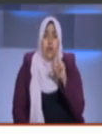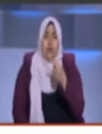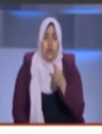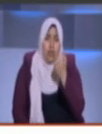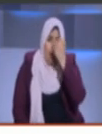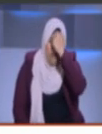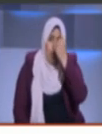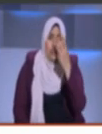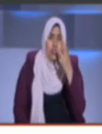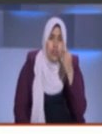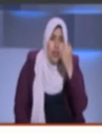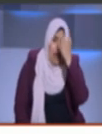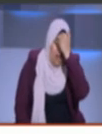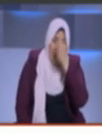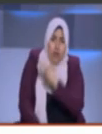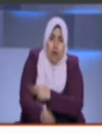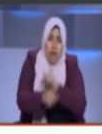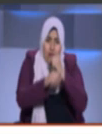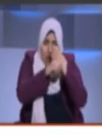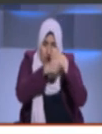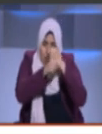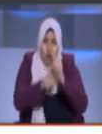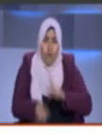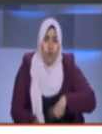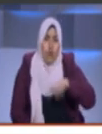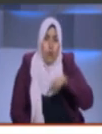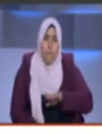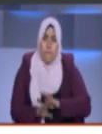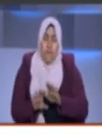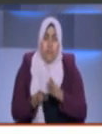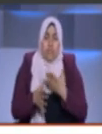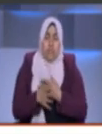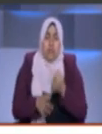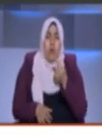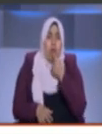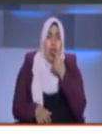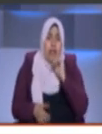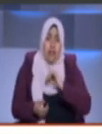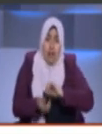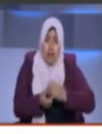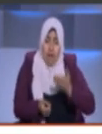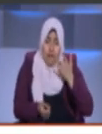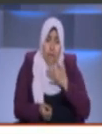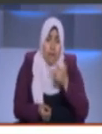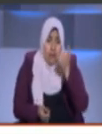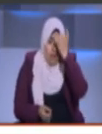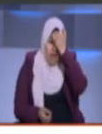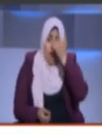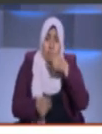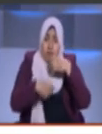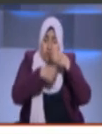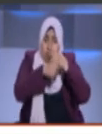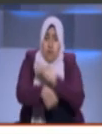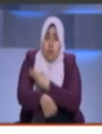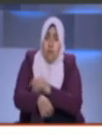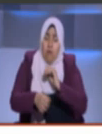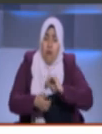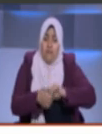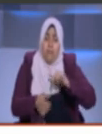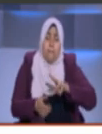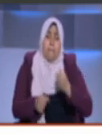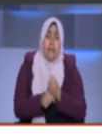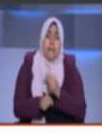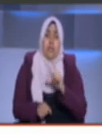الى 20,000 اختبار يوميا، وهذا اقل يعني بكثير مما وعدت به، وهو ما